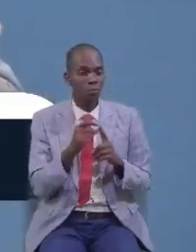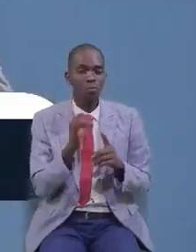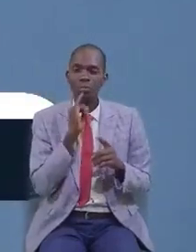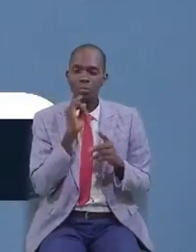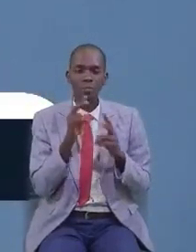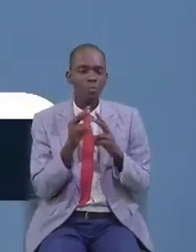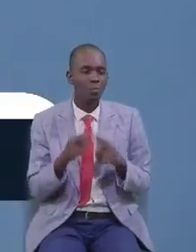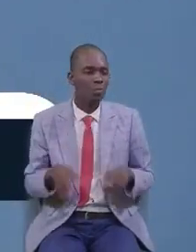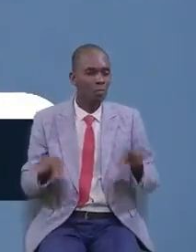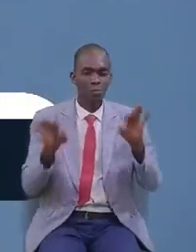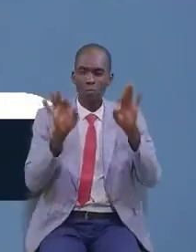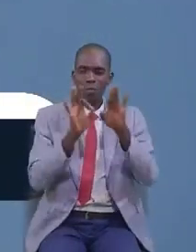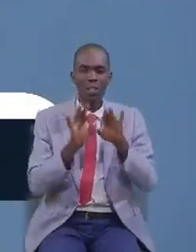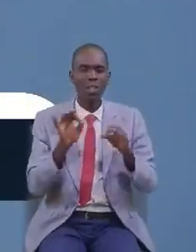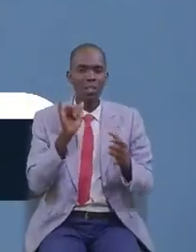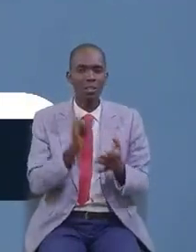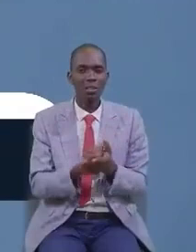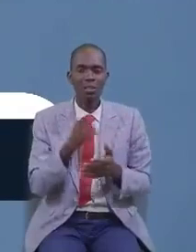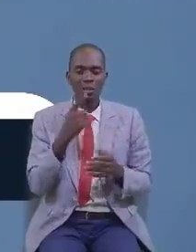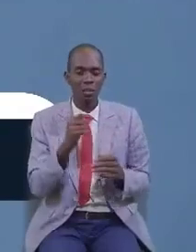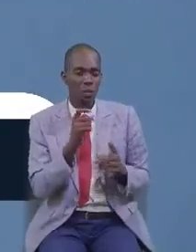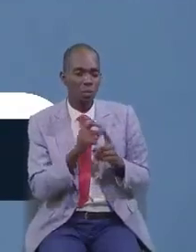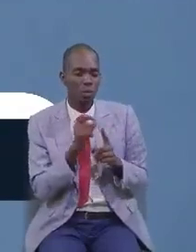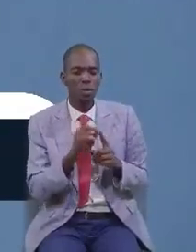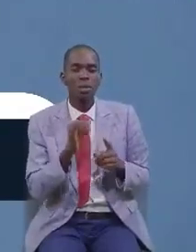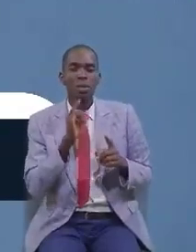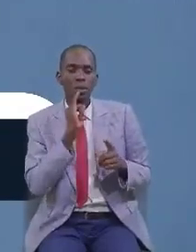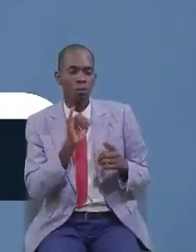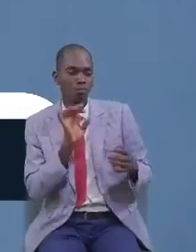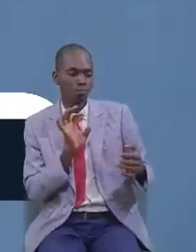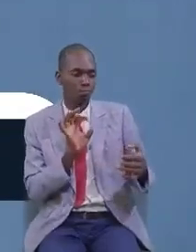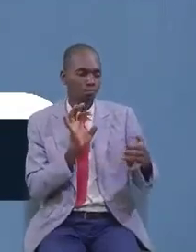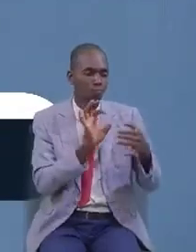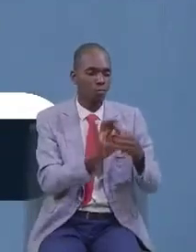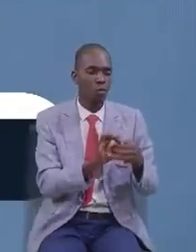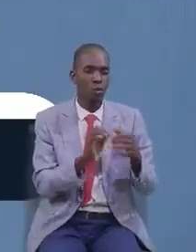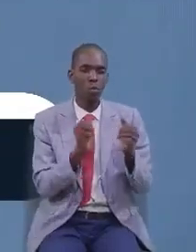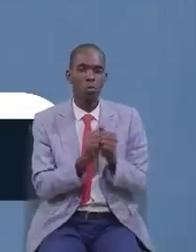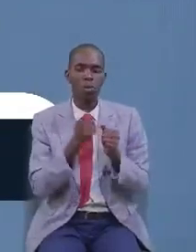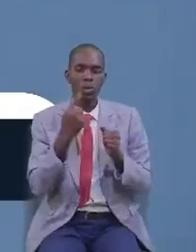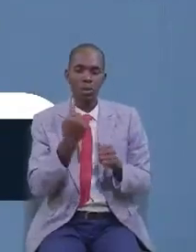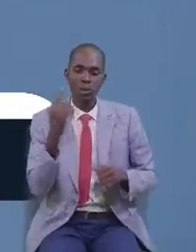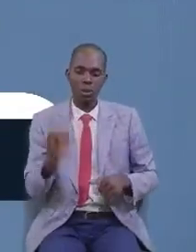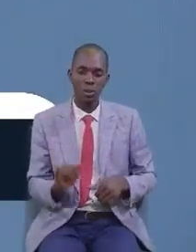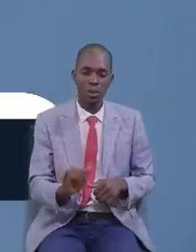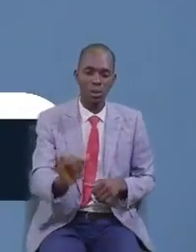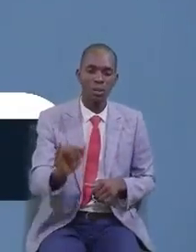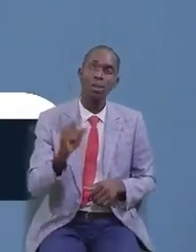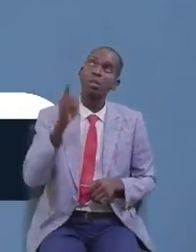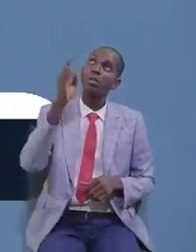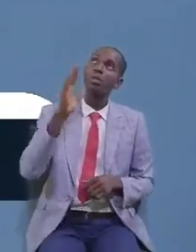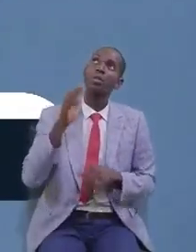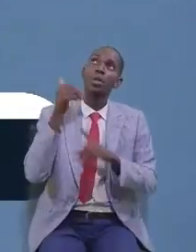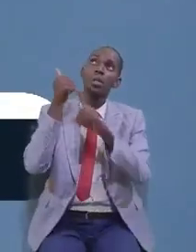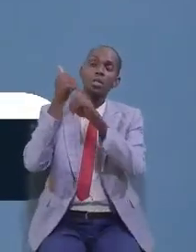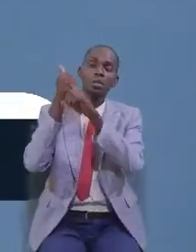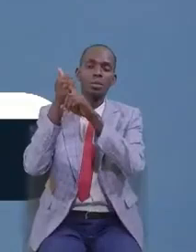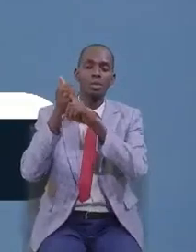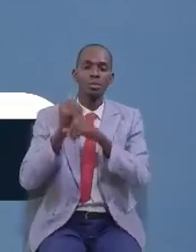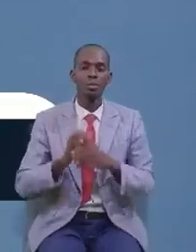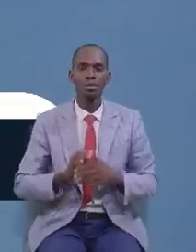important, so essential that the word is identified with the eternal himself. ఆ వాక్కు